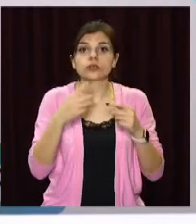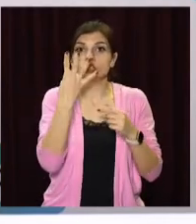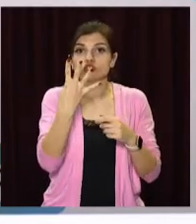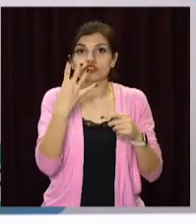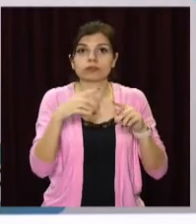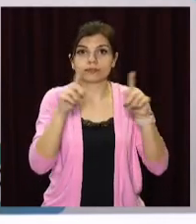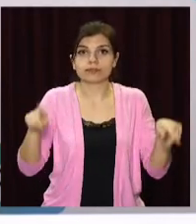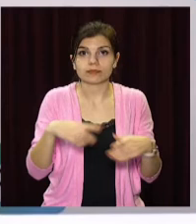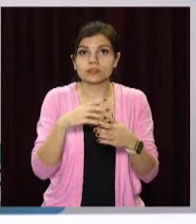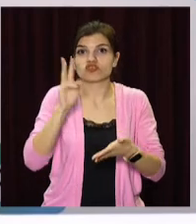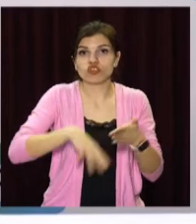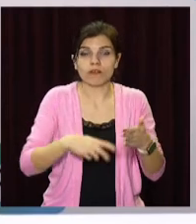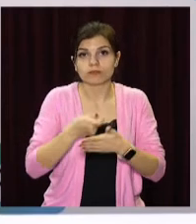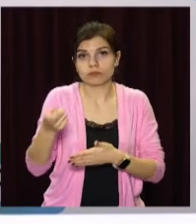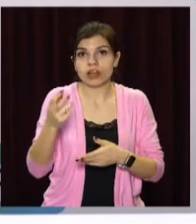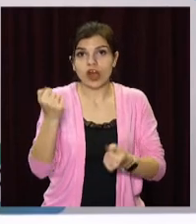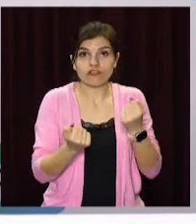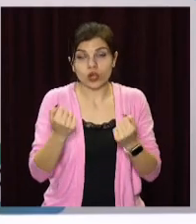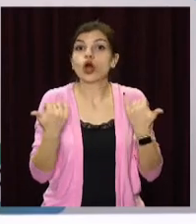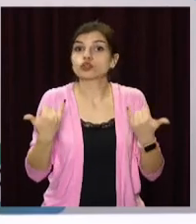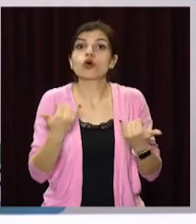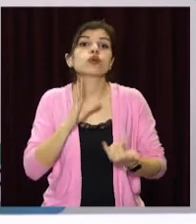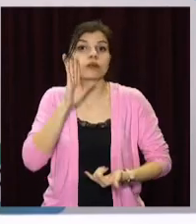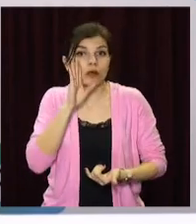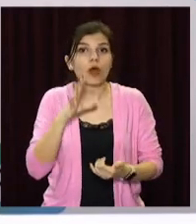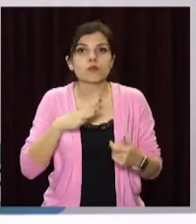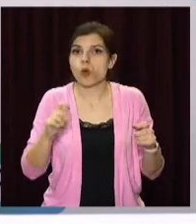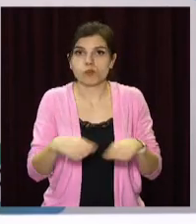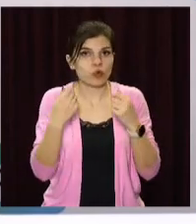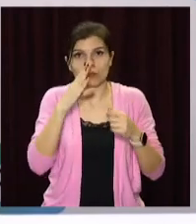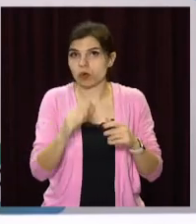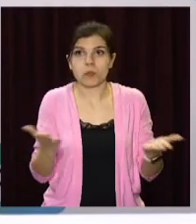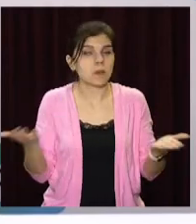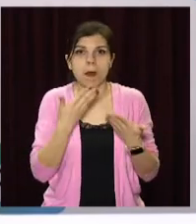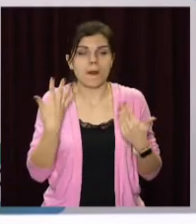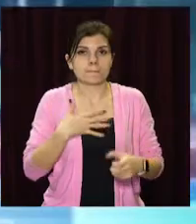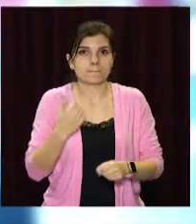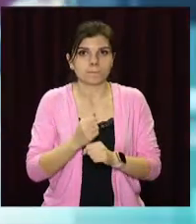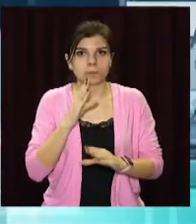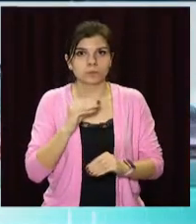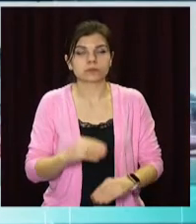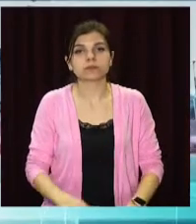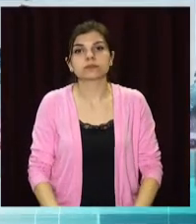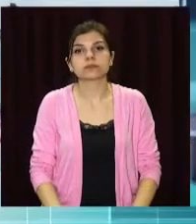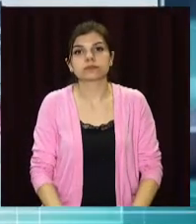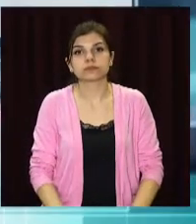4 постанов на водіїв цих транспортних засобів, вже сьогодні зранку порушень на цьому маршруті не було.